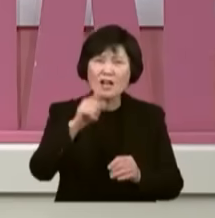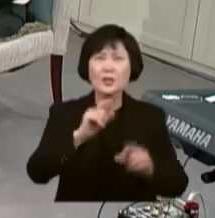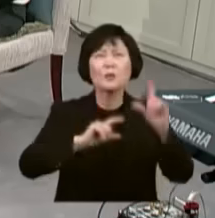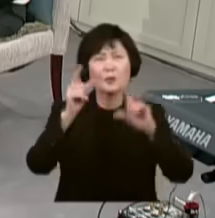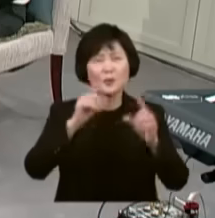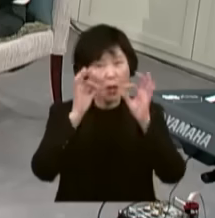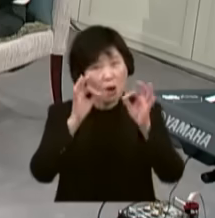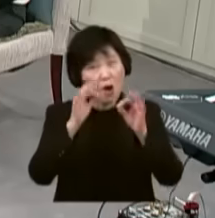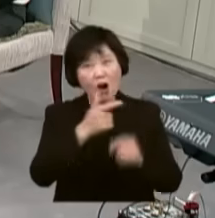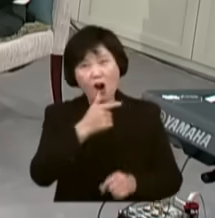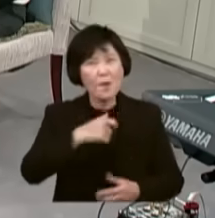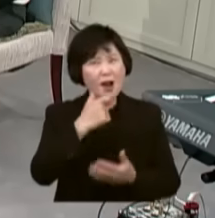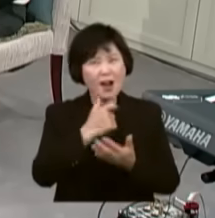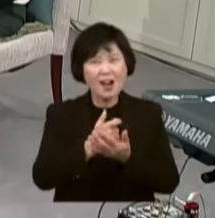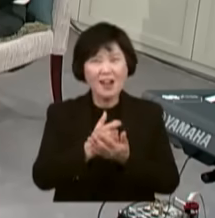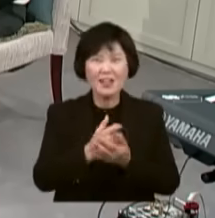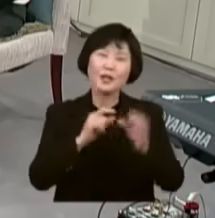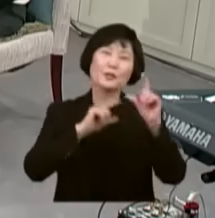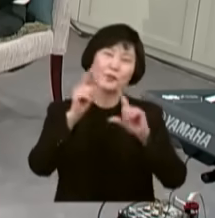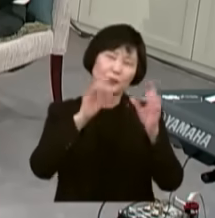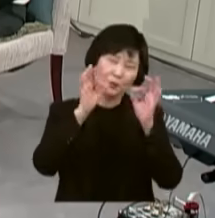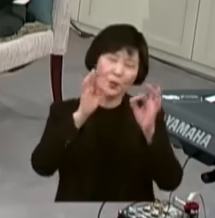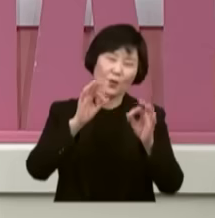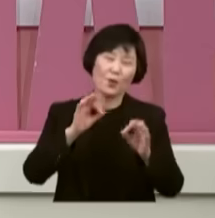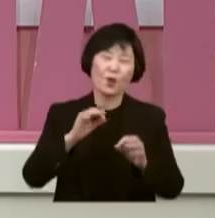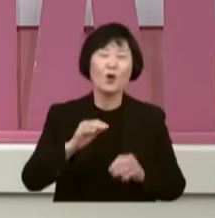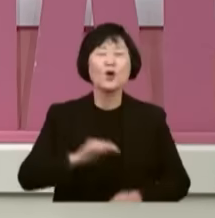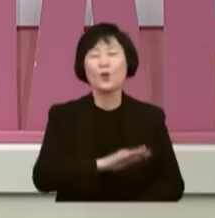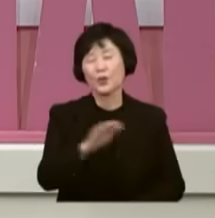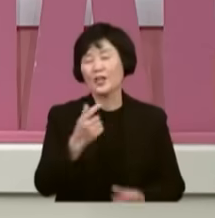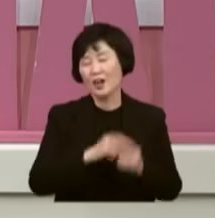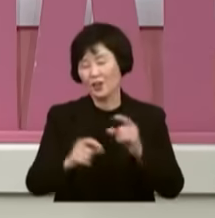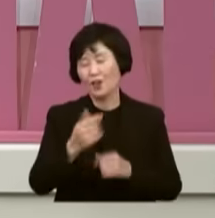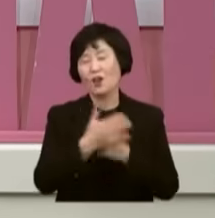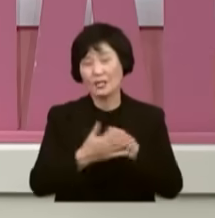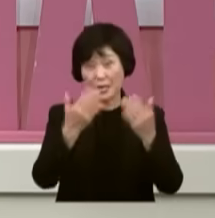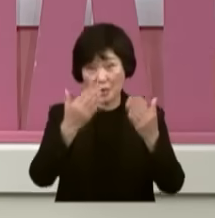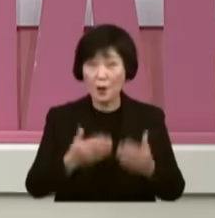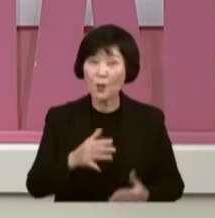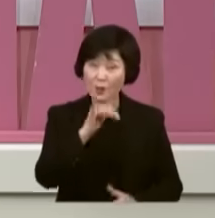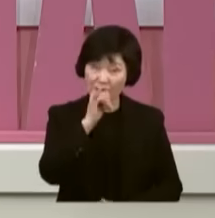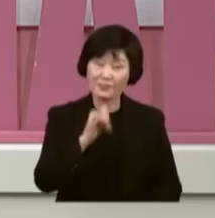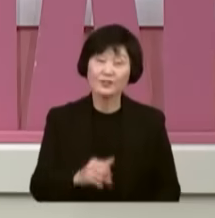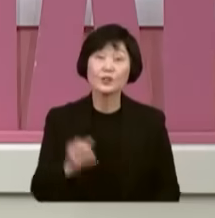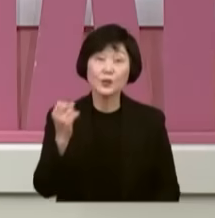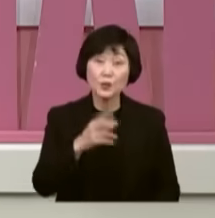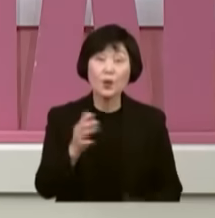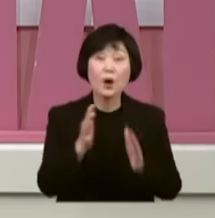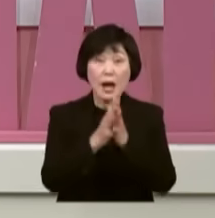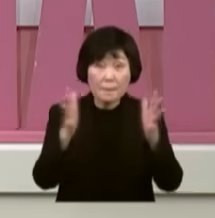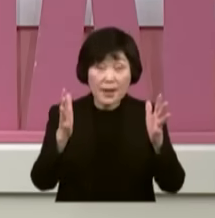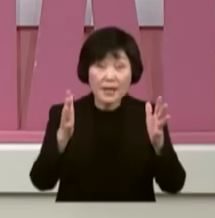거니까 그러니까 그런 일부터 또 아파트에 이웃이 누군지는 모르잖아요. 요새 600m에 누가